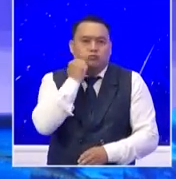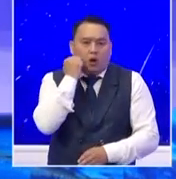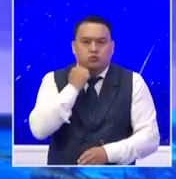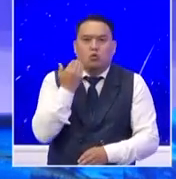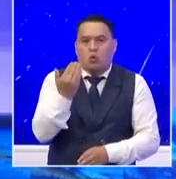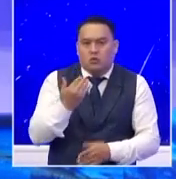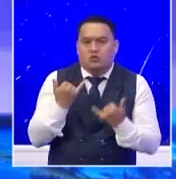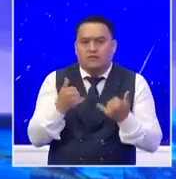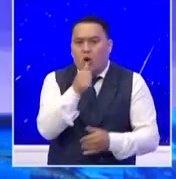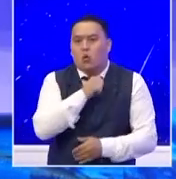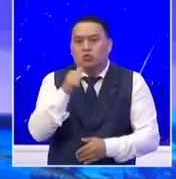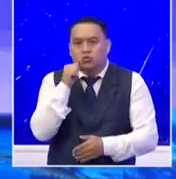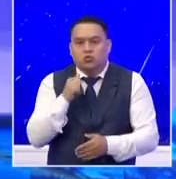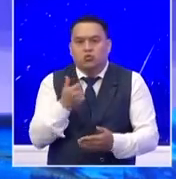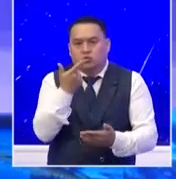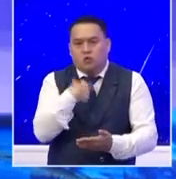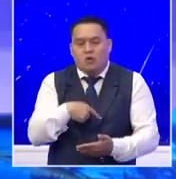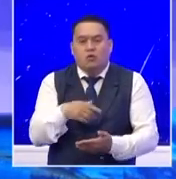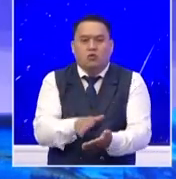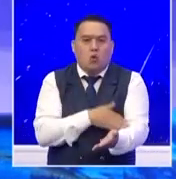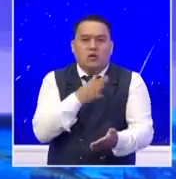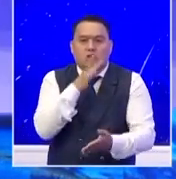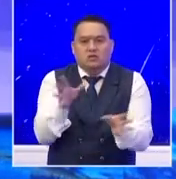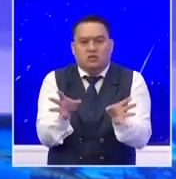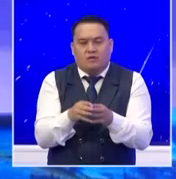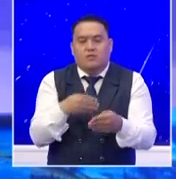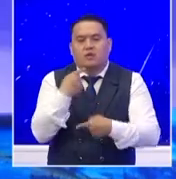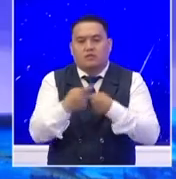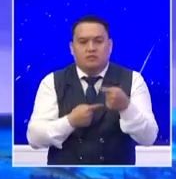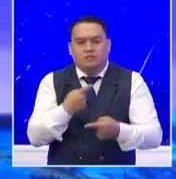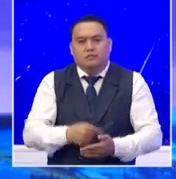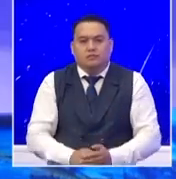прабабушка сегодня делится секретом своего долголетия со своими внуками и правнуками.